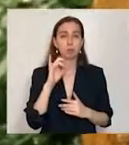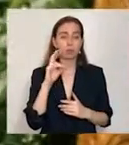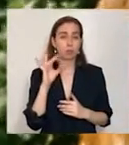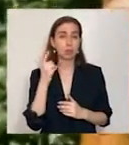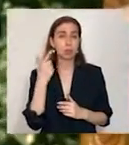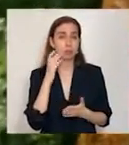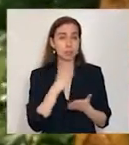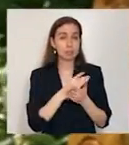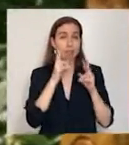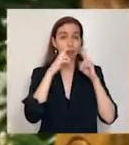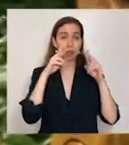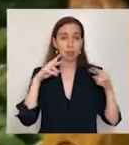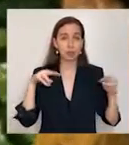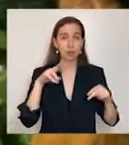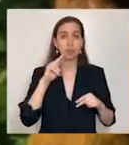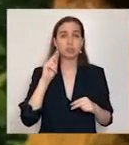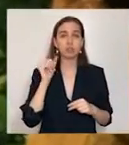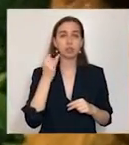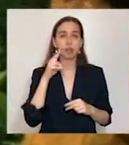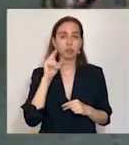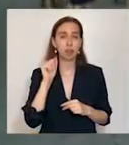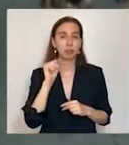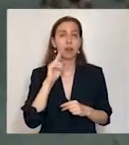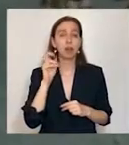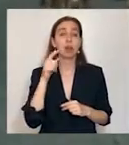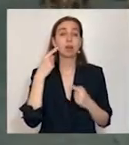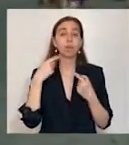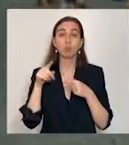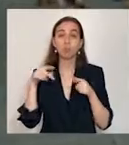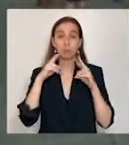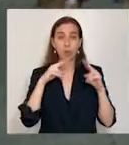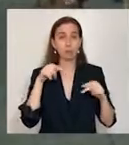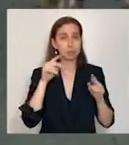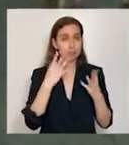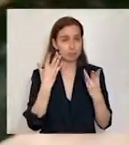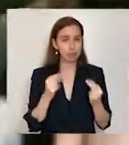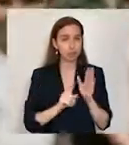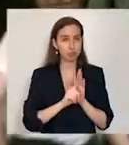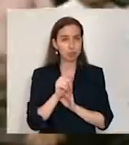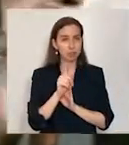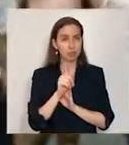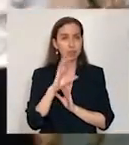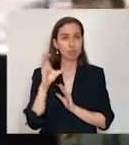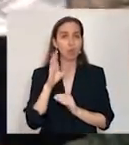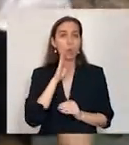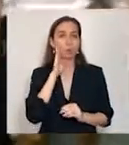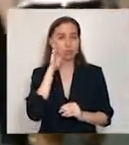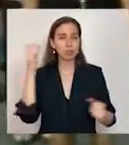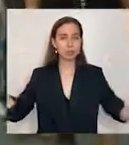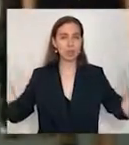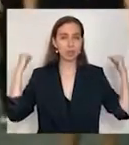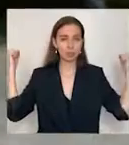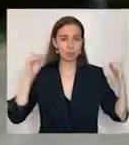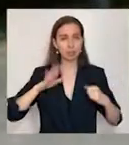где организован городской пионерский лагерь «Чайка». И как и в любом загородном лагере, день здесь начинается с утренней